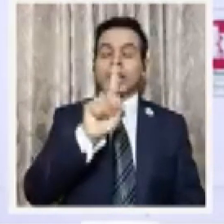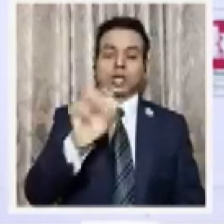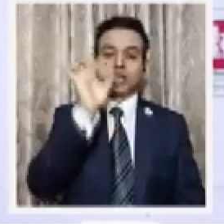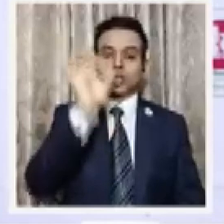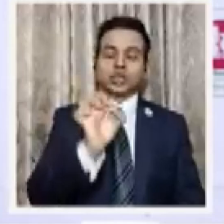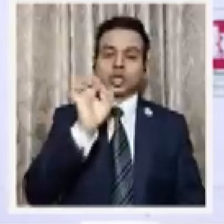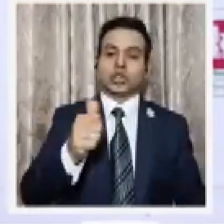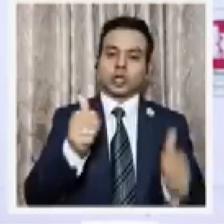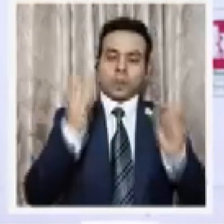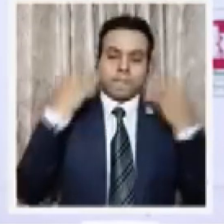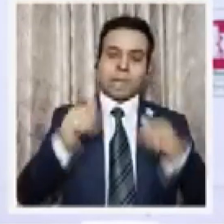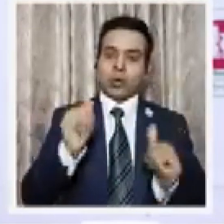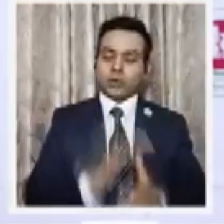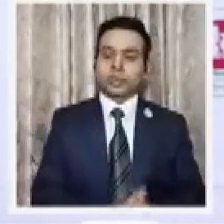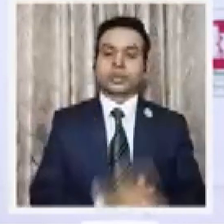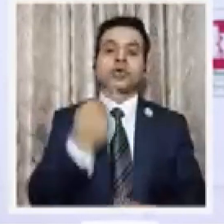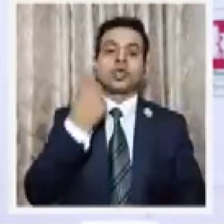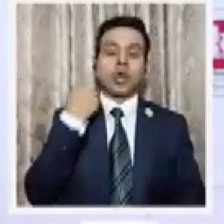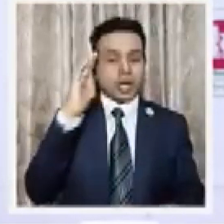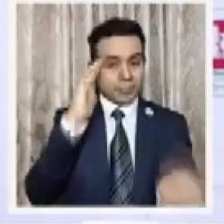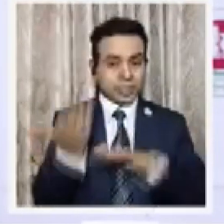1,30,292 জন। শনাক্ত বিবেচনায় সুস্থতার হার